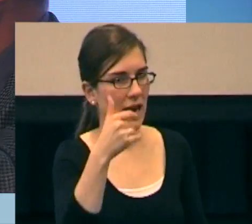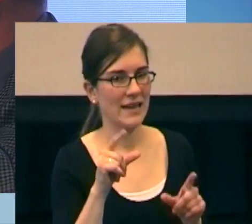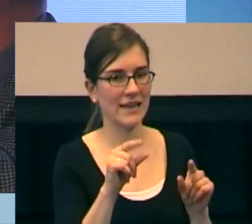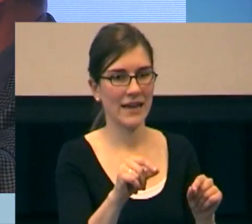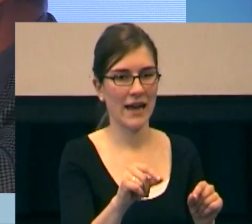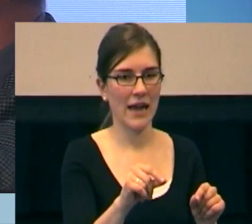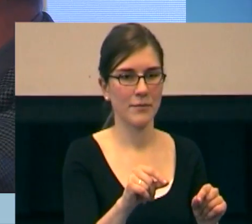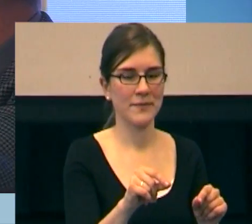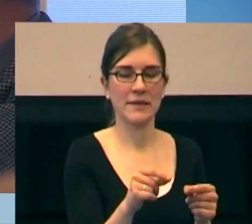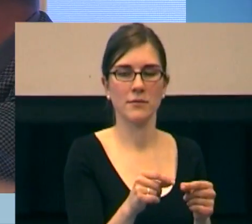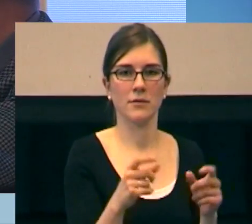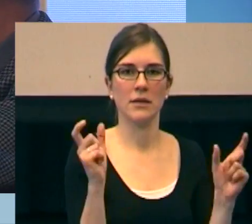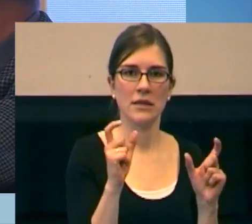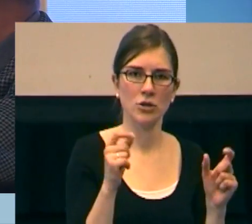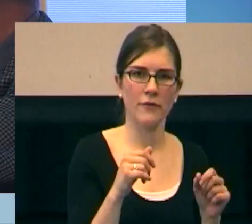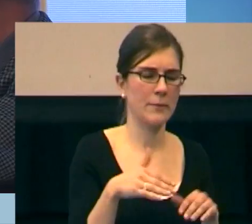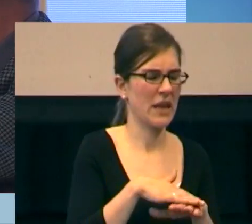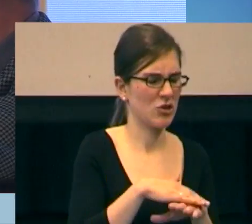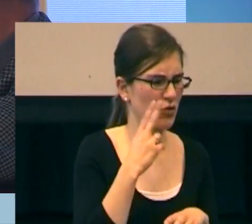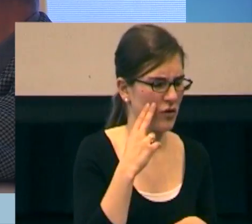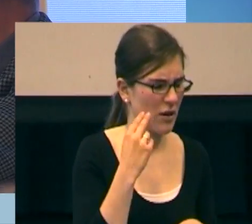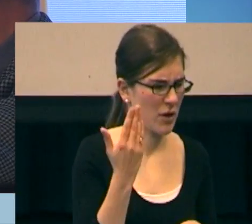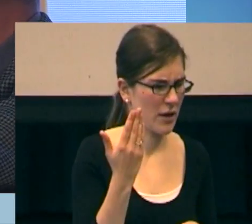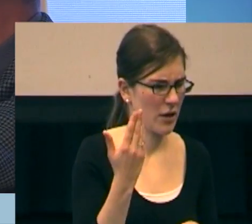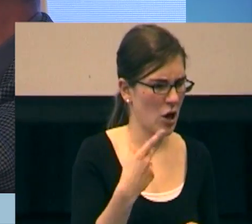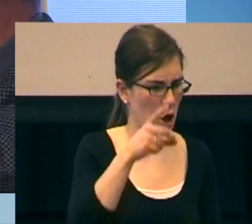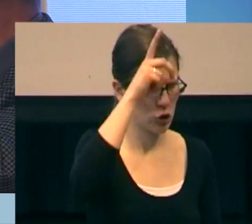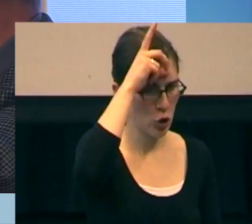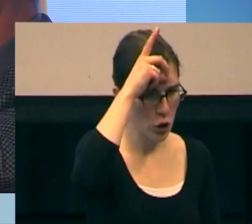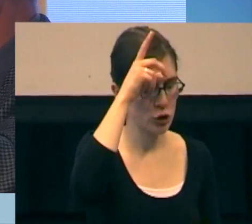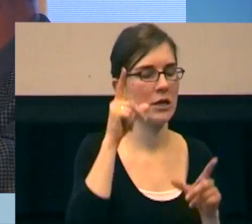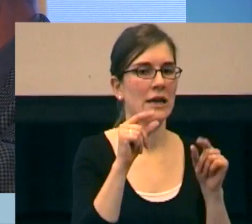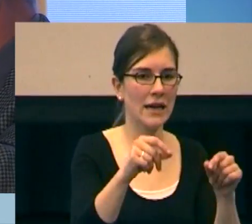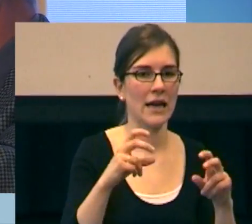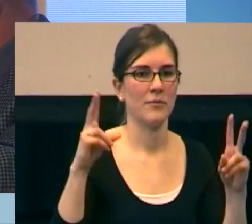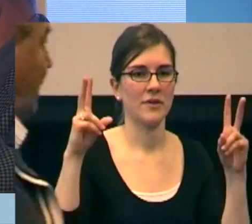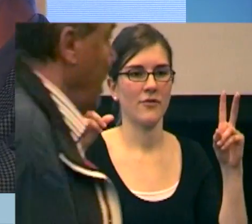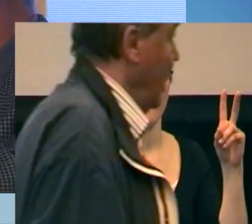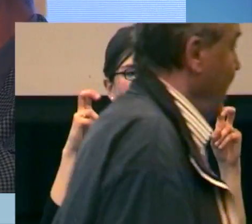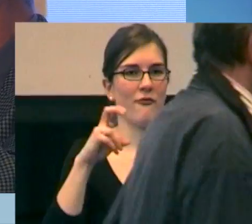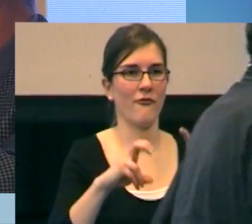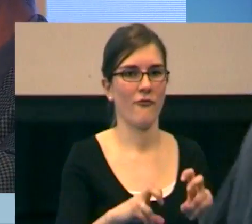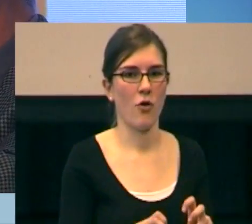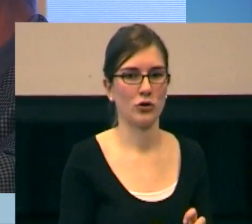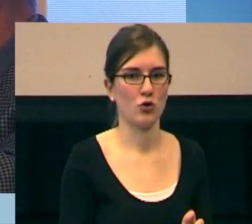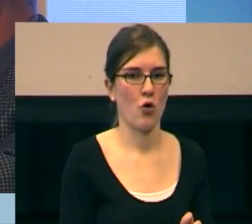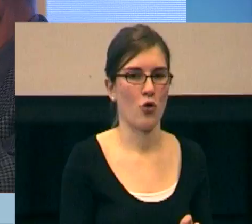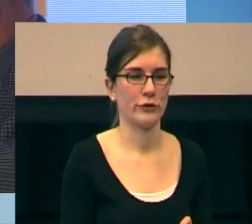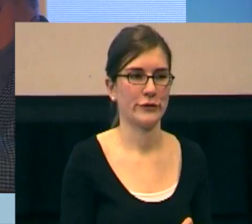Krebsforschungsgesellschaft nein von der helfen Sie bitte weiter Deutsche Krebsforschungsgesellschaft eine Hotline kostenlos